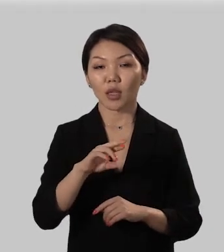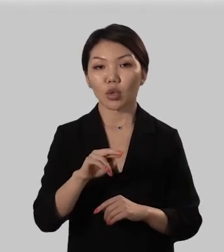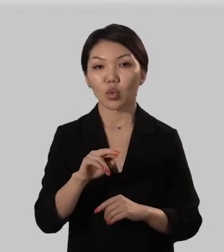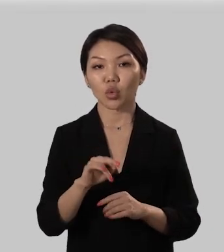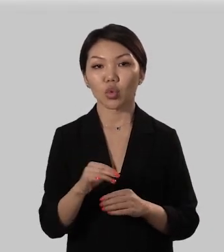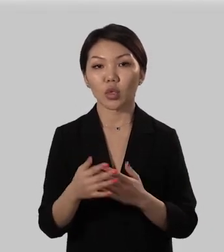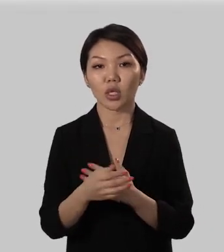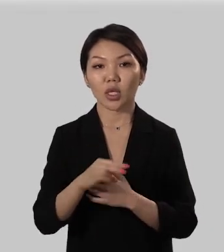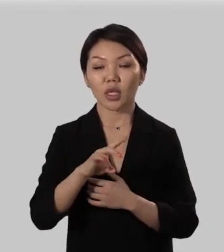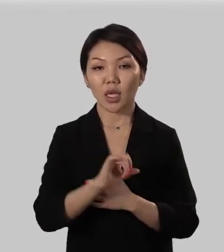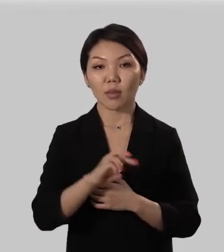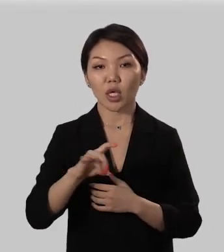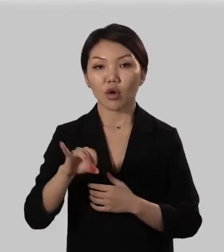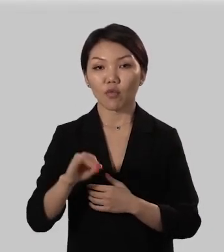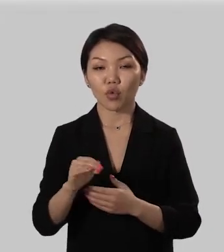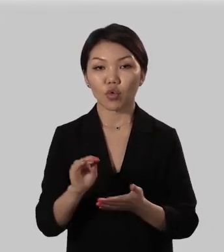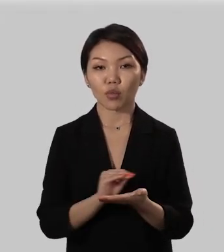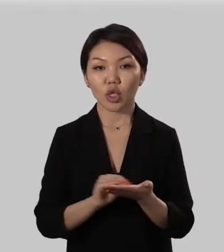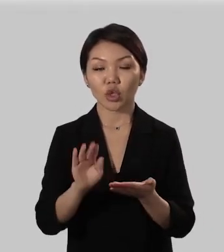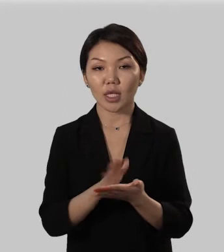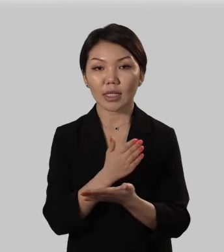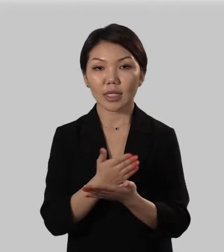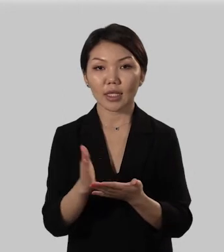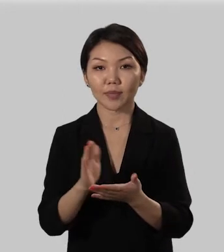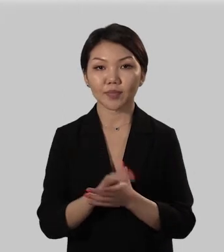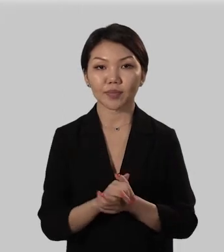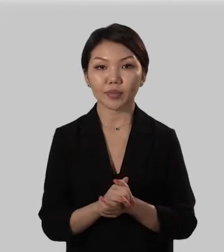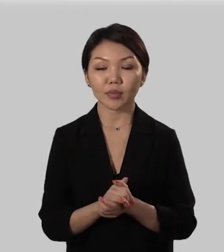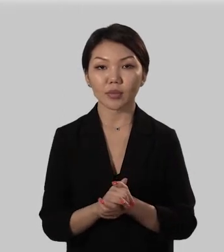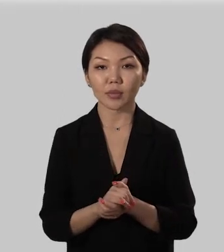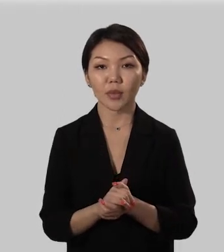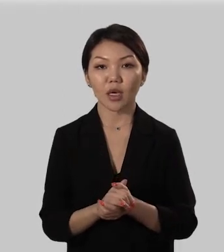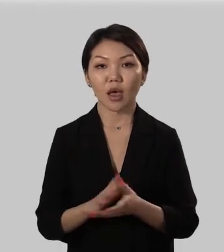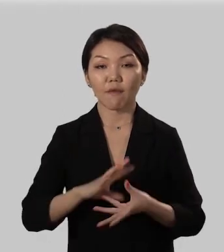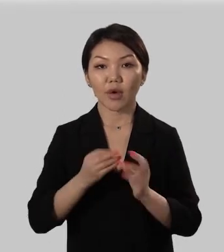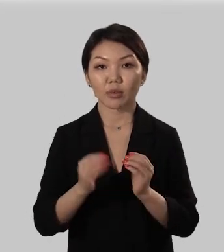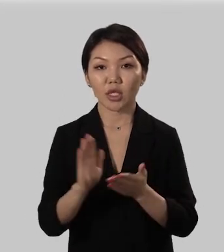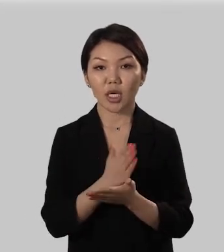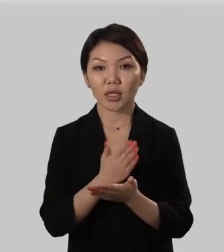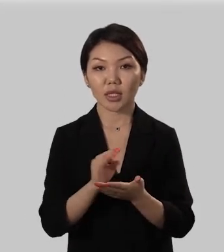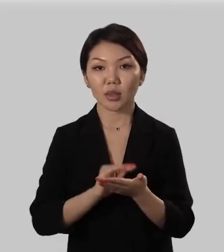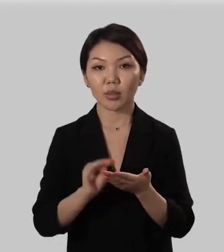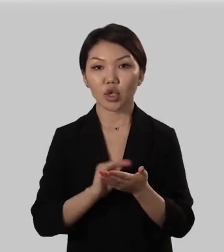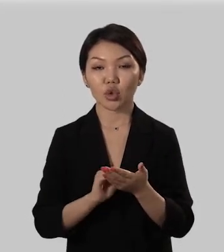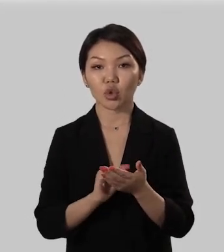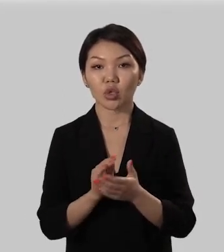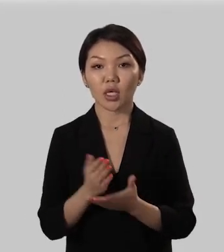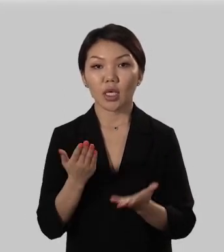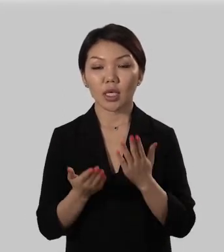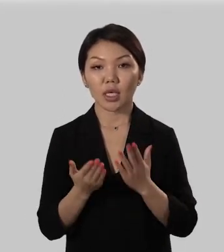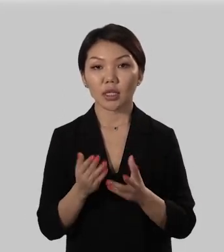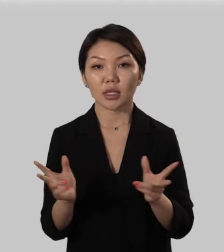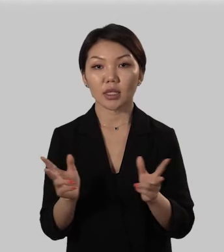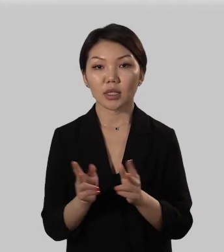наречие образованный от имен прилагательных пишутся раздельно если возникли из сочетания предлог